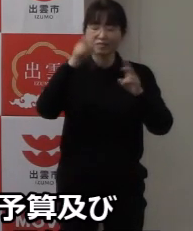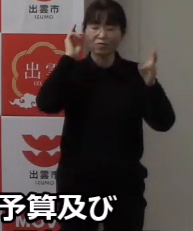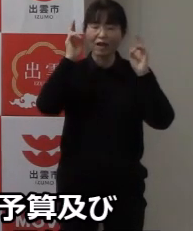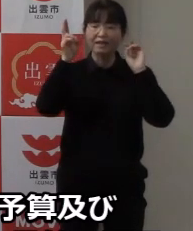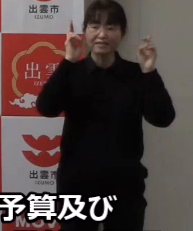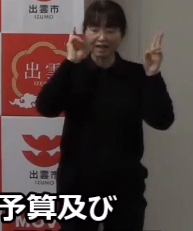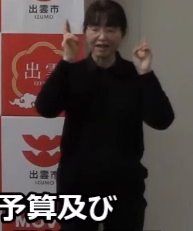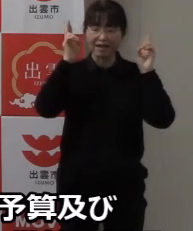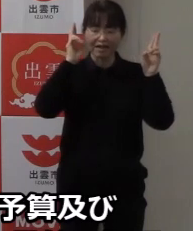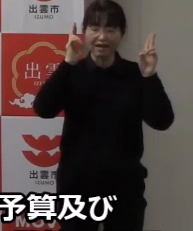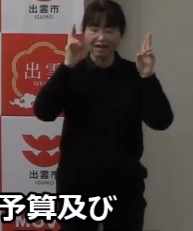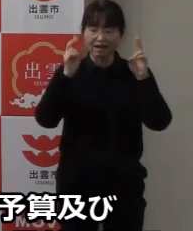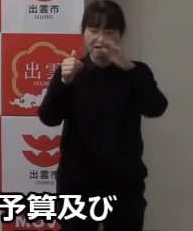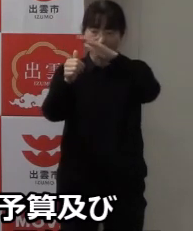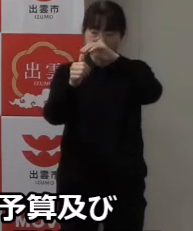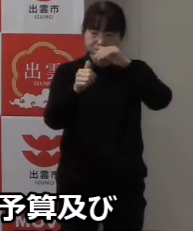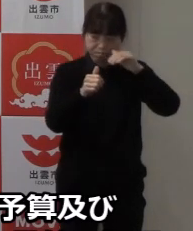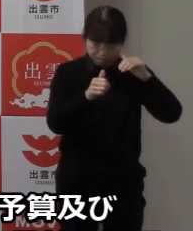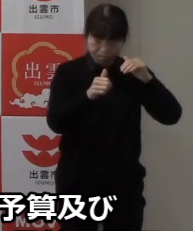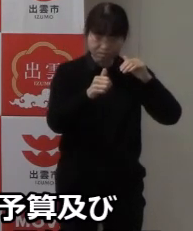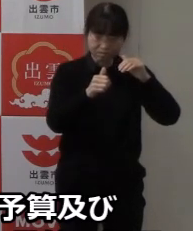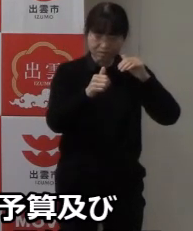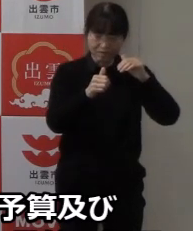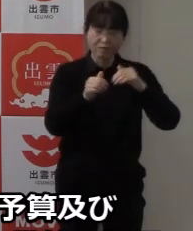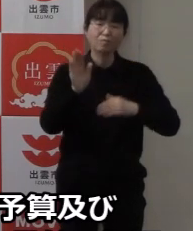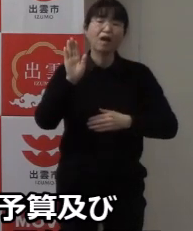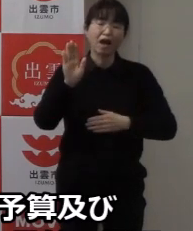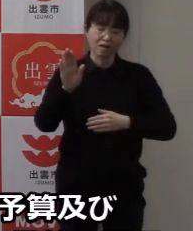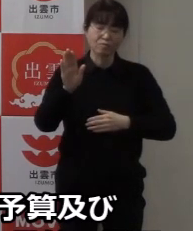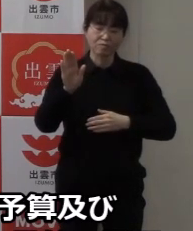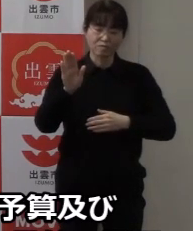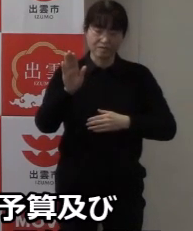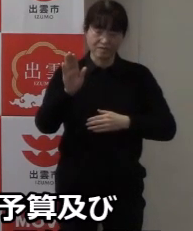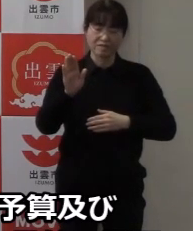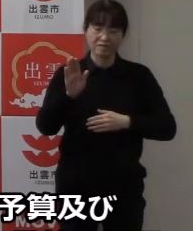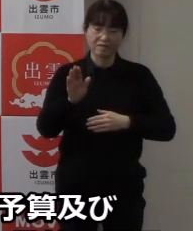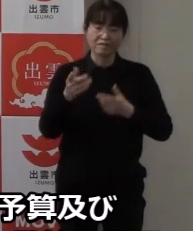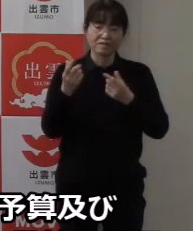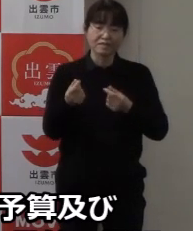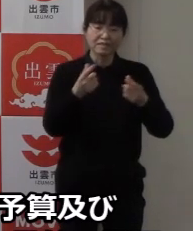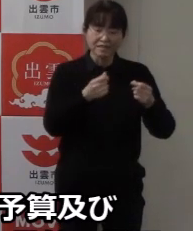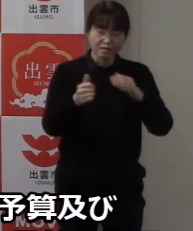誘致する声があったりとかしてますんで、そういうものをしっかりと捉まえていきたいと思います。やっぱりこう